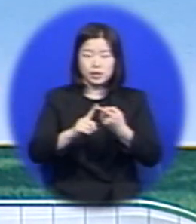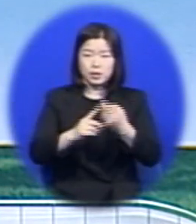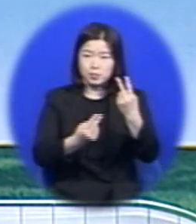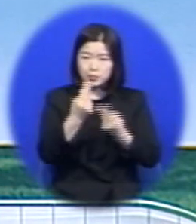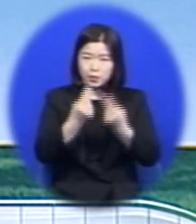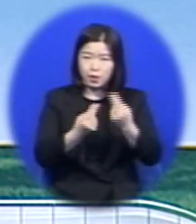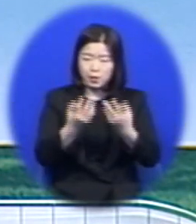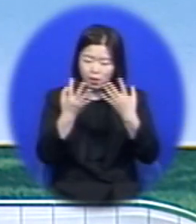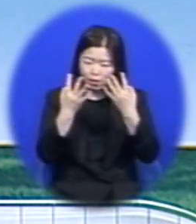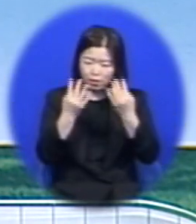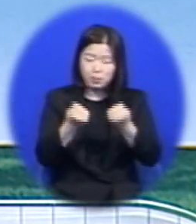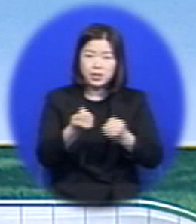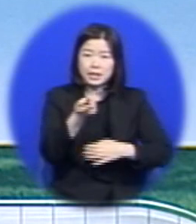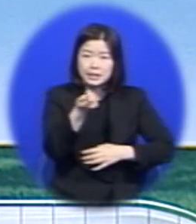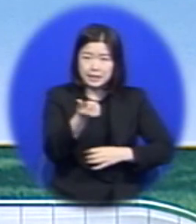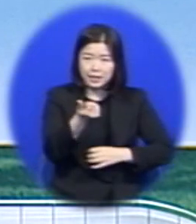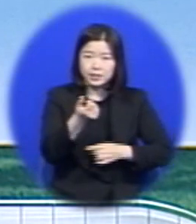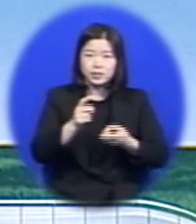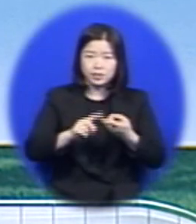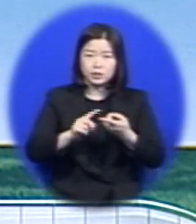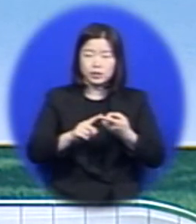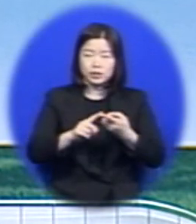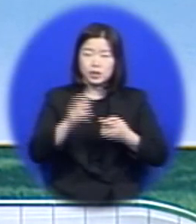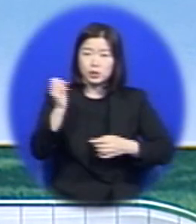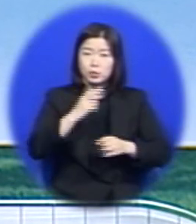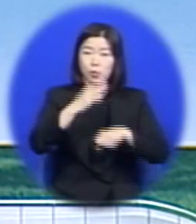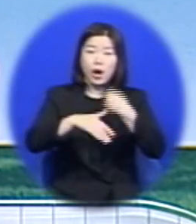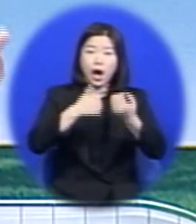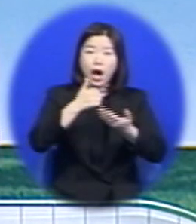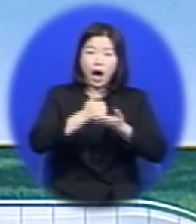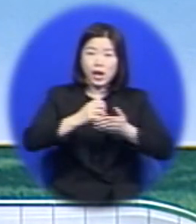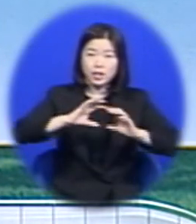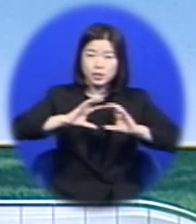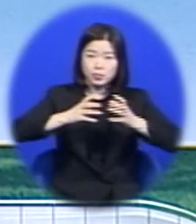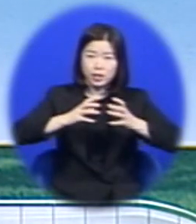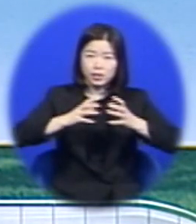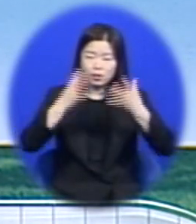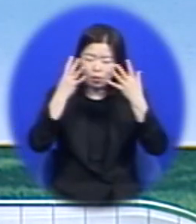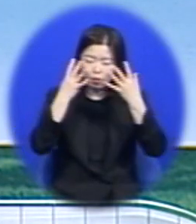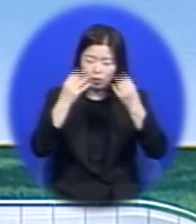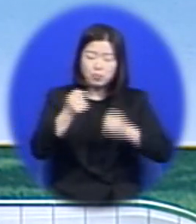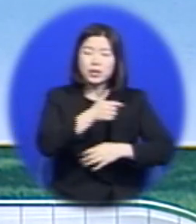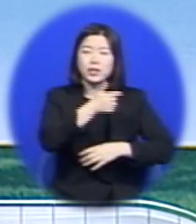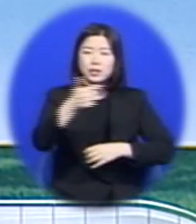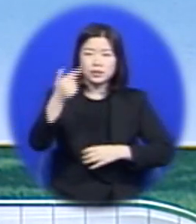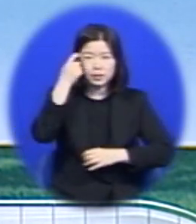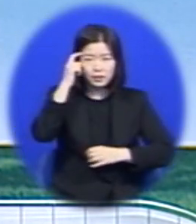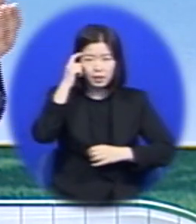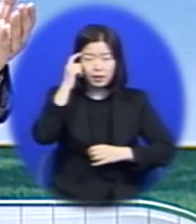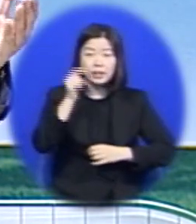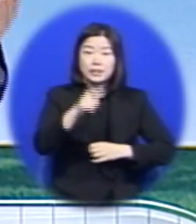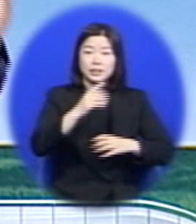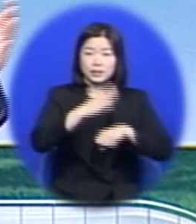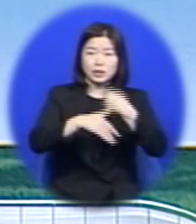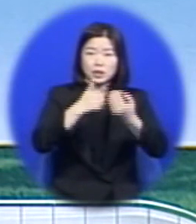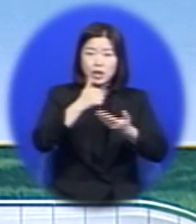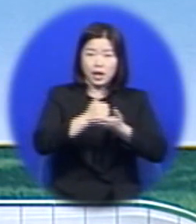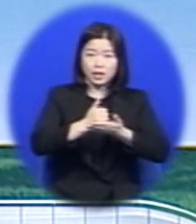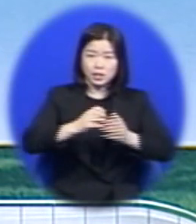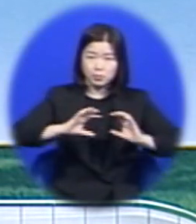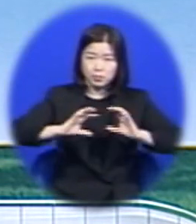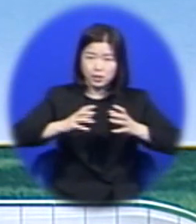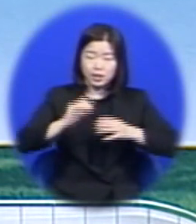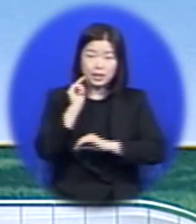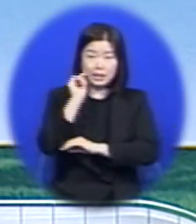비하면 얼마나 작은 것인가? 또 하나님의 나라는 얼마나 클까? 그 하나님의 나라의